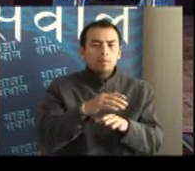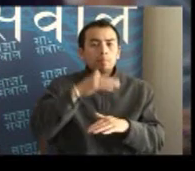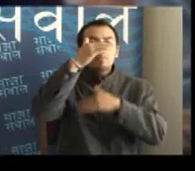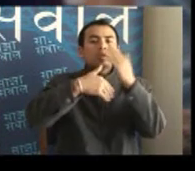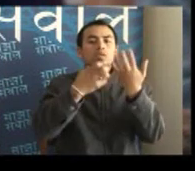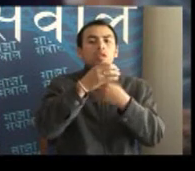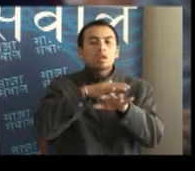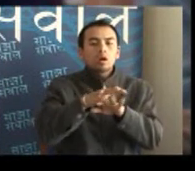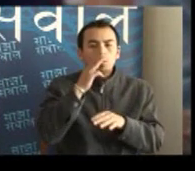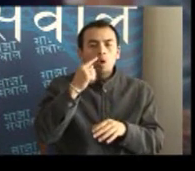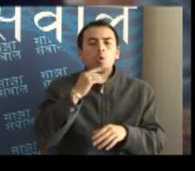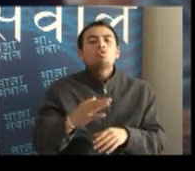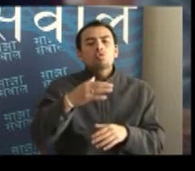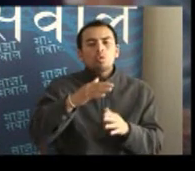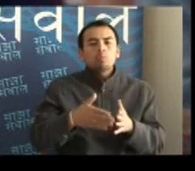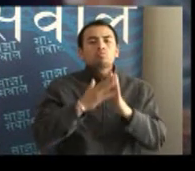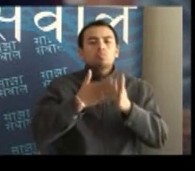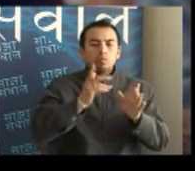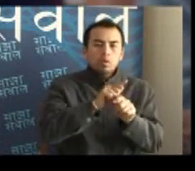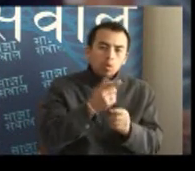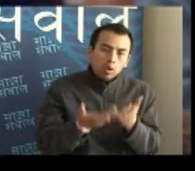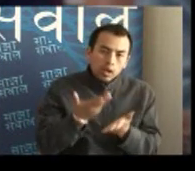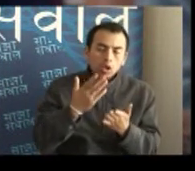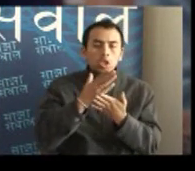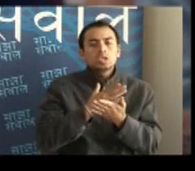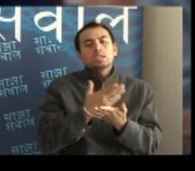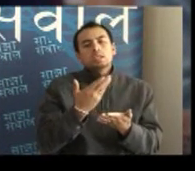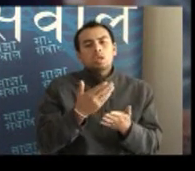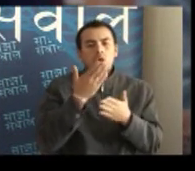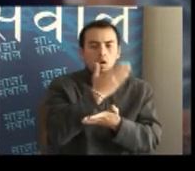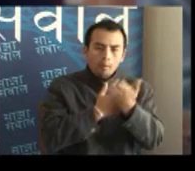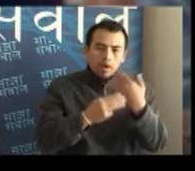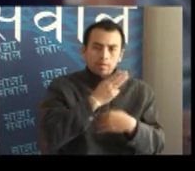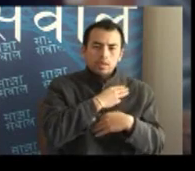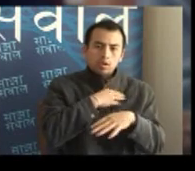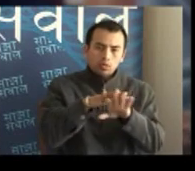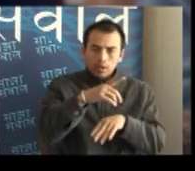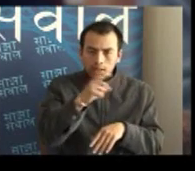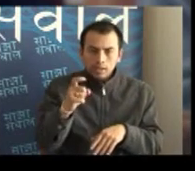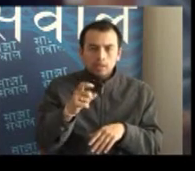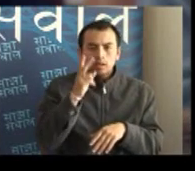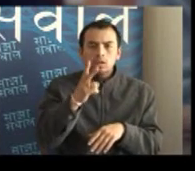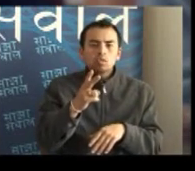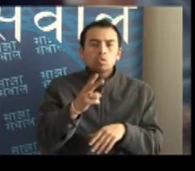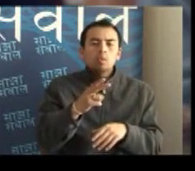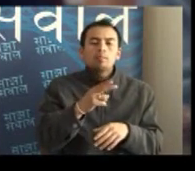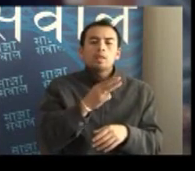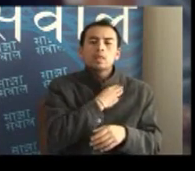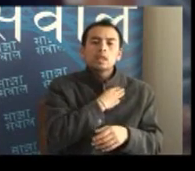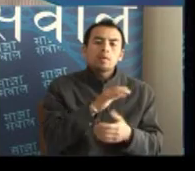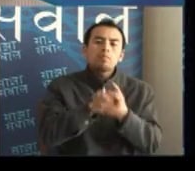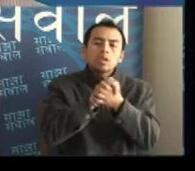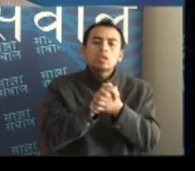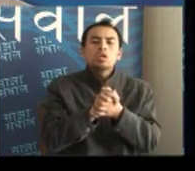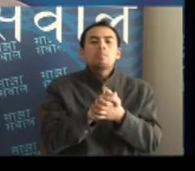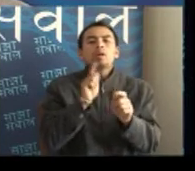विकसित देशहरूमा कस्ता खालका संरचनाहरू बनेका हुन्छन्, कसरी यो अपाङ्गता भएका व्यक्तिका लागि त्यस्तो व्यक्ति मैत्री संरचनाहरू